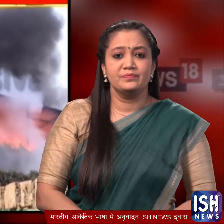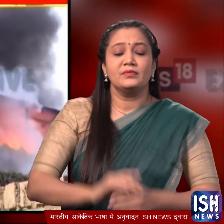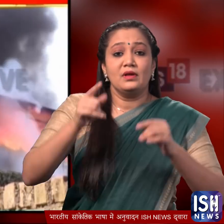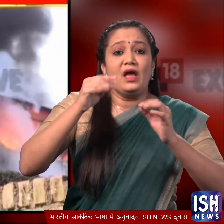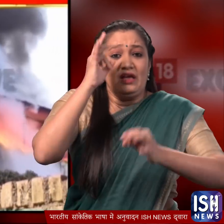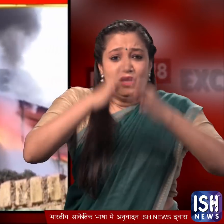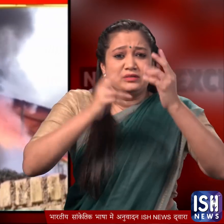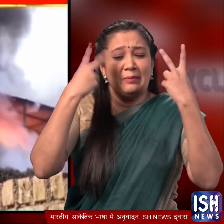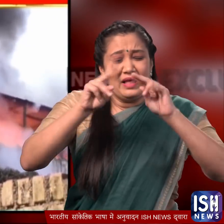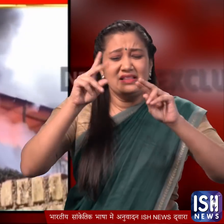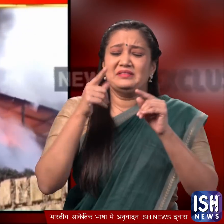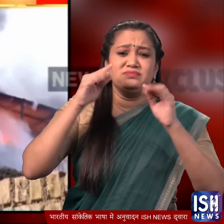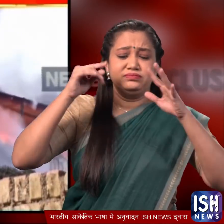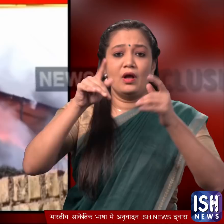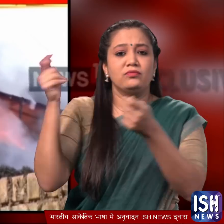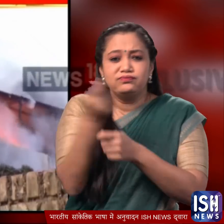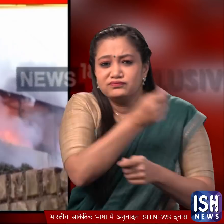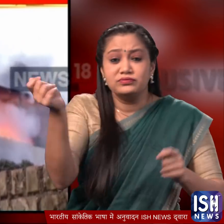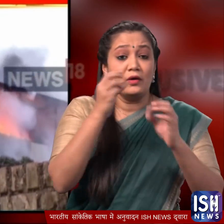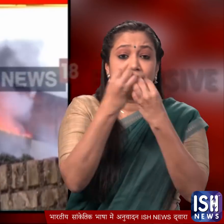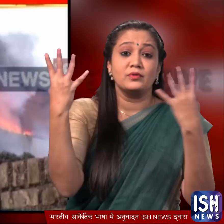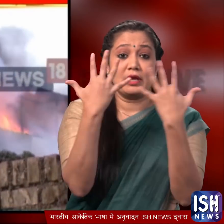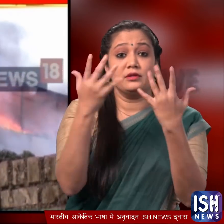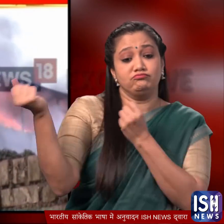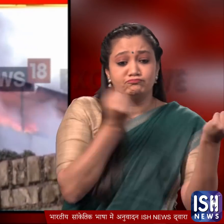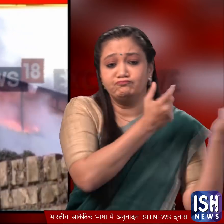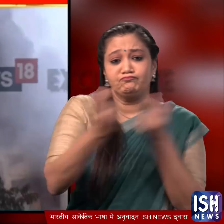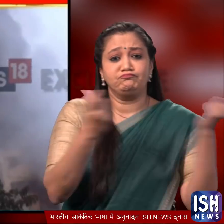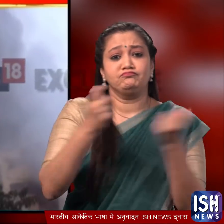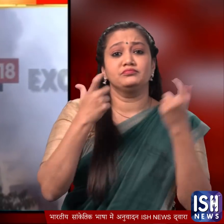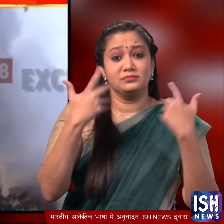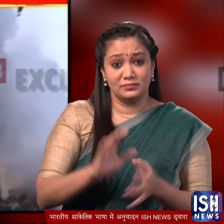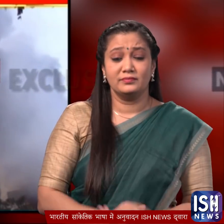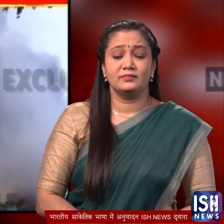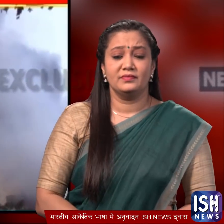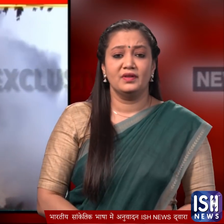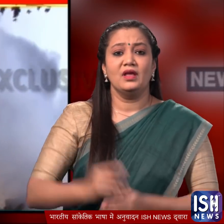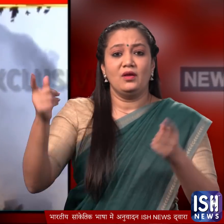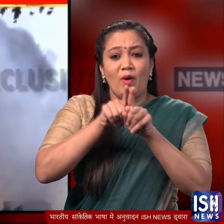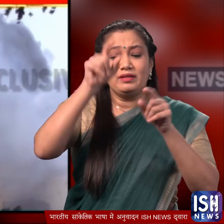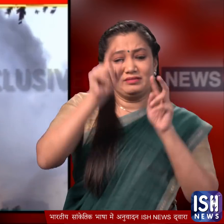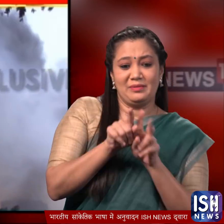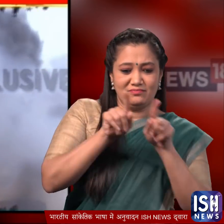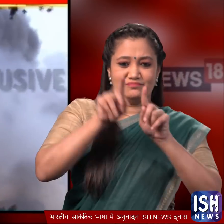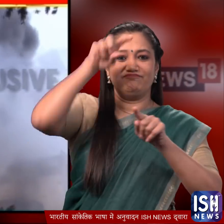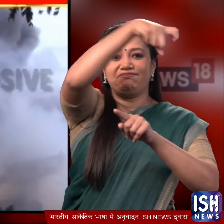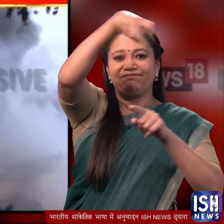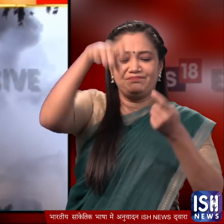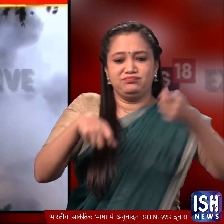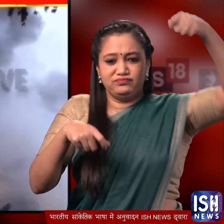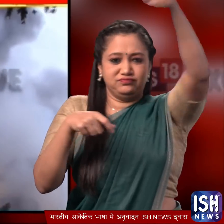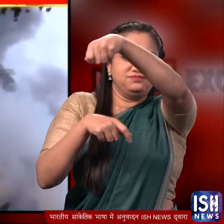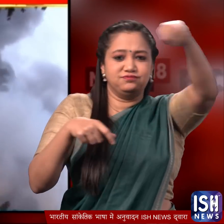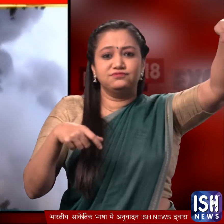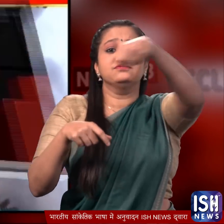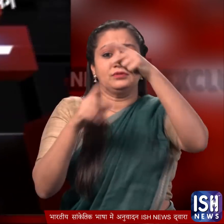आग बड़ी थी और इसीलिए उसे बुझाने के लिए दमकल की लगभग 10 गाड़ियों का इस्तेमाल किया गया। सामने आई तस्वीर में एक दमकल कर्मी हाइड्रोलिक क्रेन के